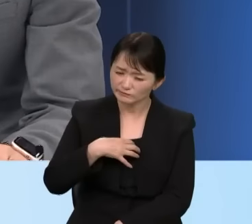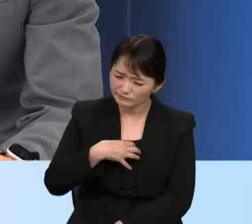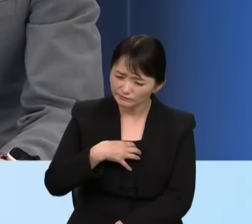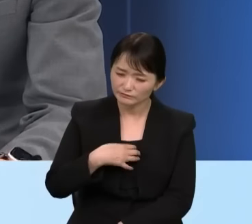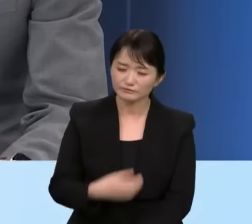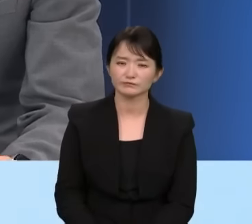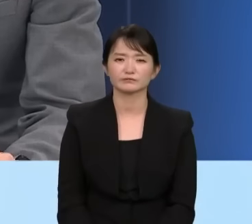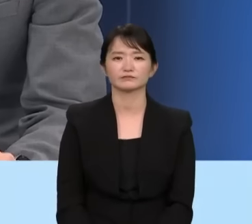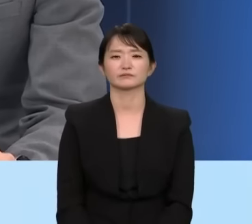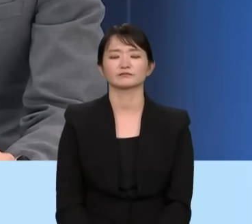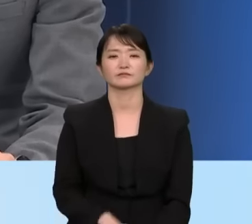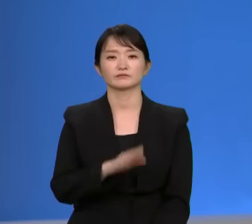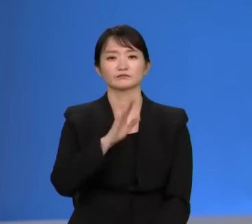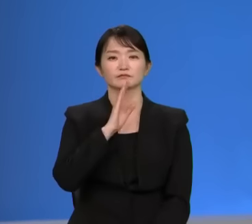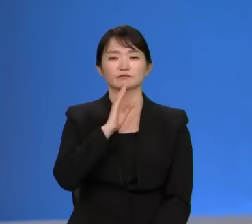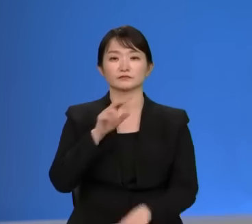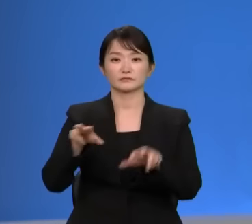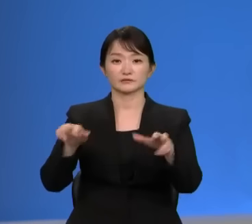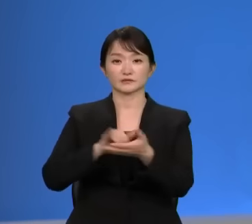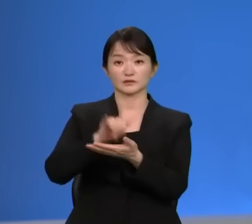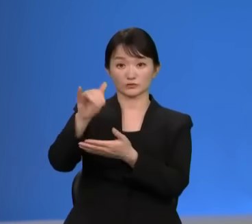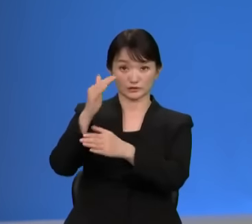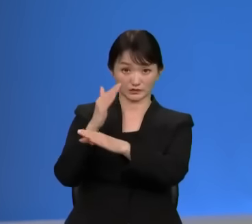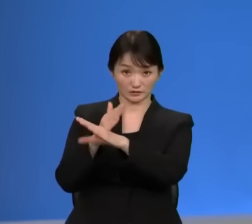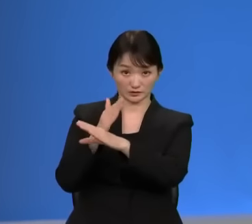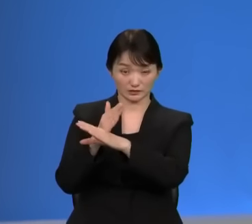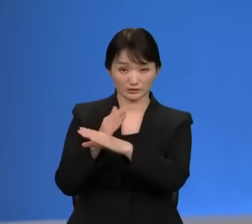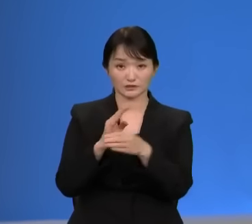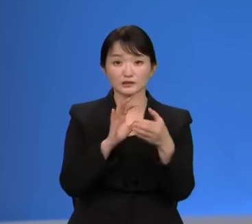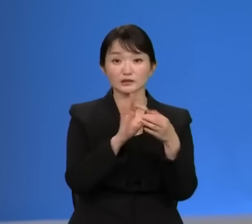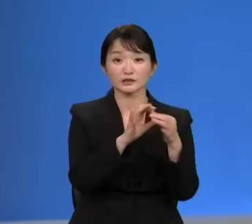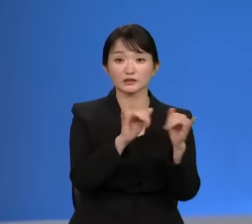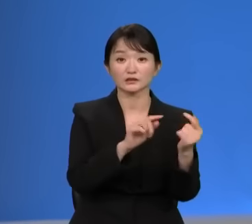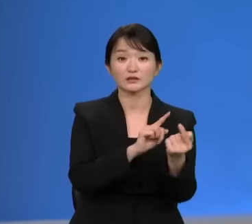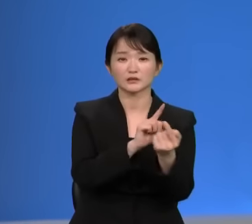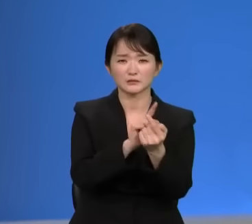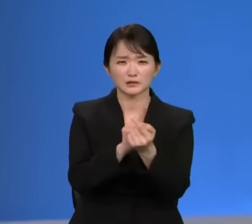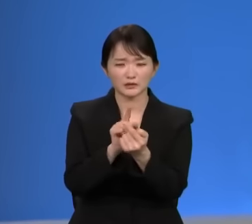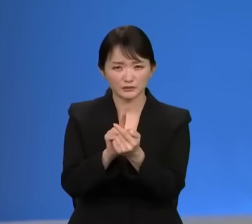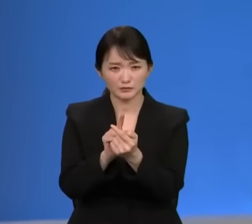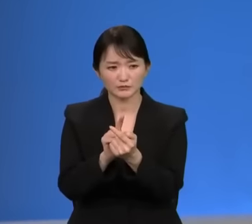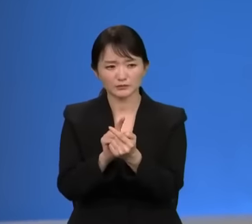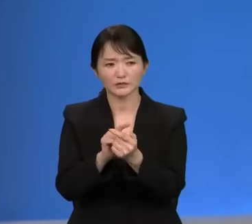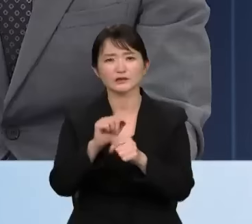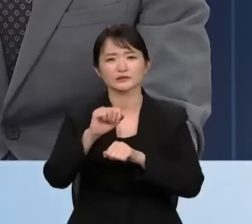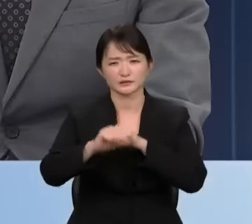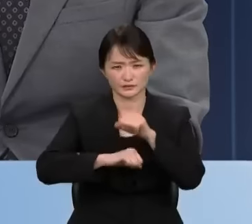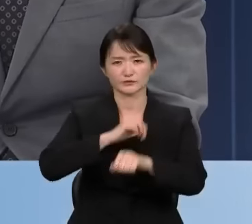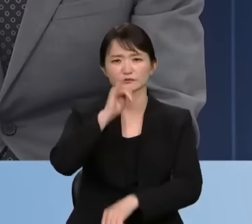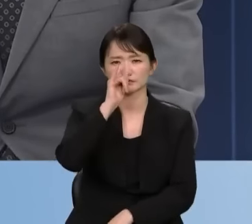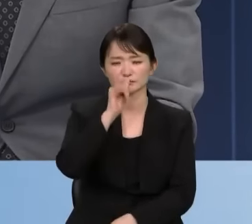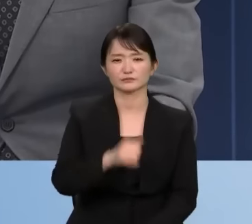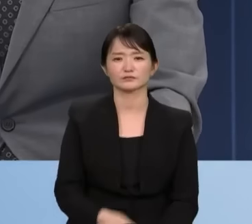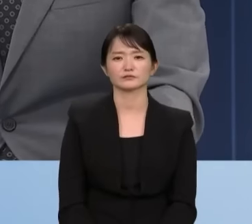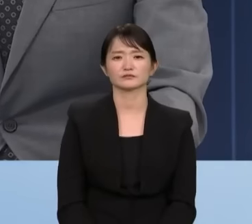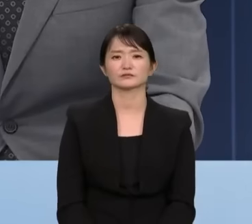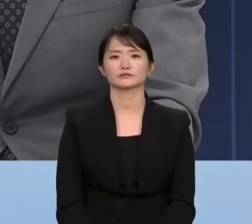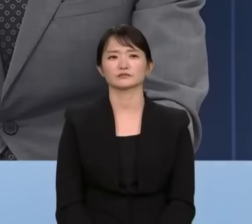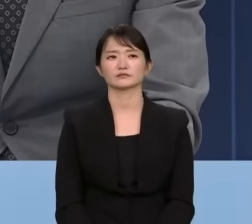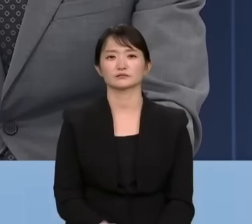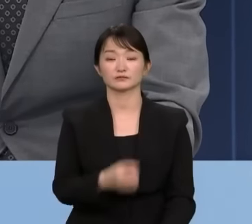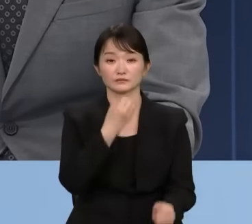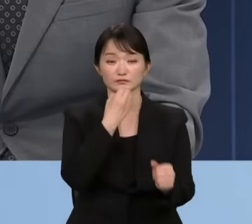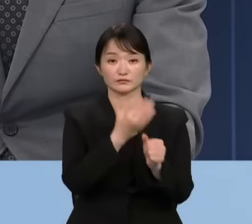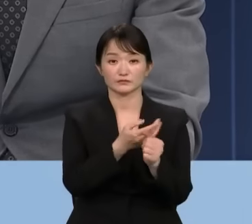부분 아닙니까 맞습니다 지금 출국 금지는 됐지만이 관련자들의 만남이 더 자유로워질 수도 있습니다 일단 고발을